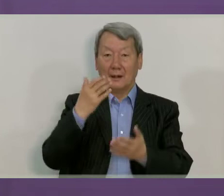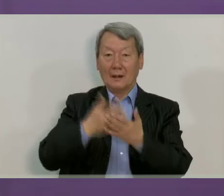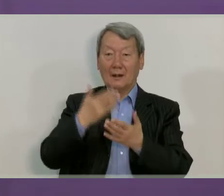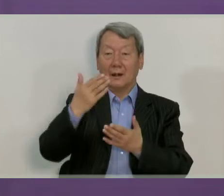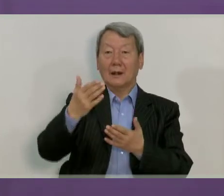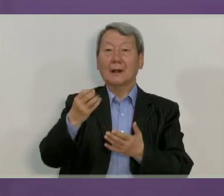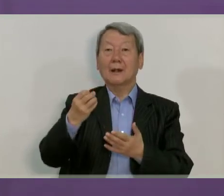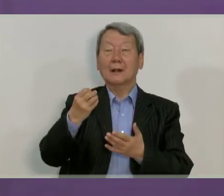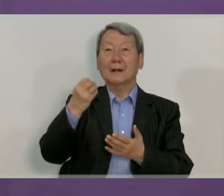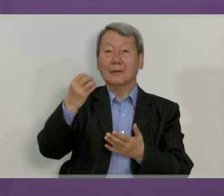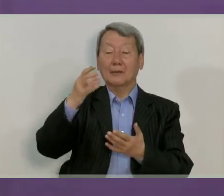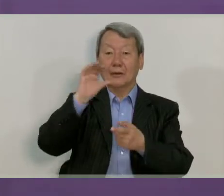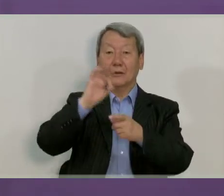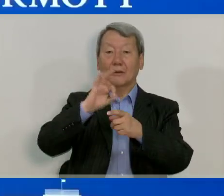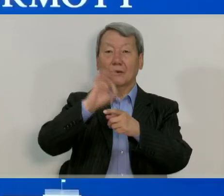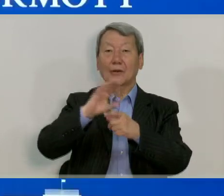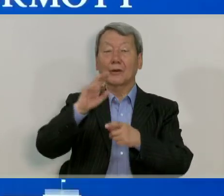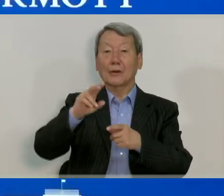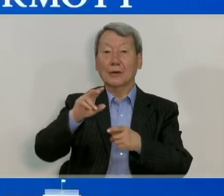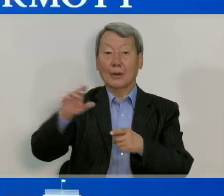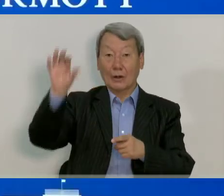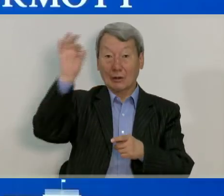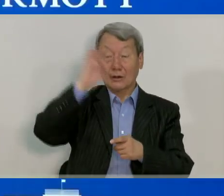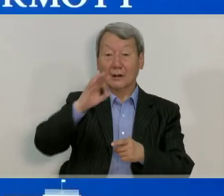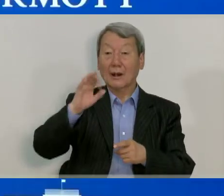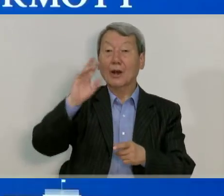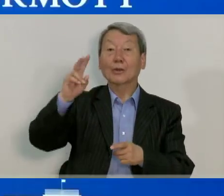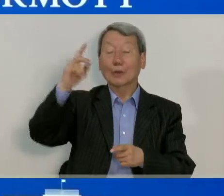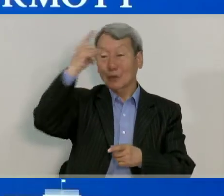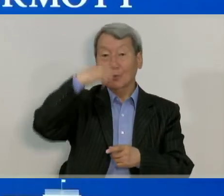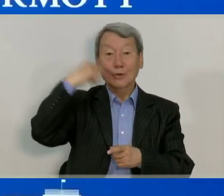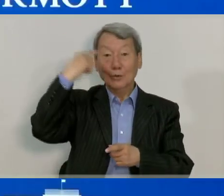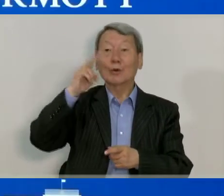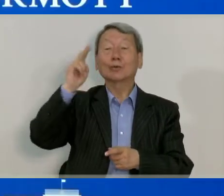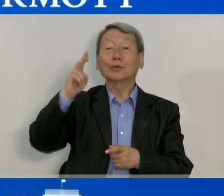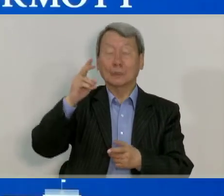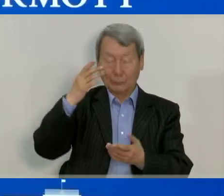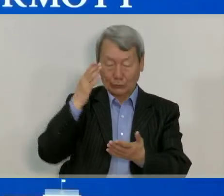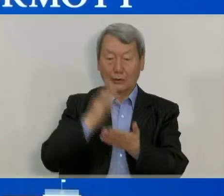ал кайсы учурлар? Бул өзлөрү кайрылып келген учурлар бар. Мына